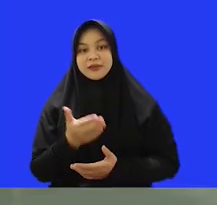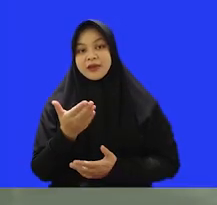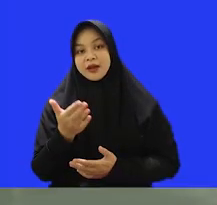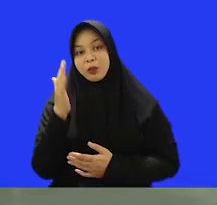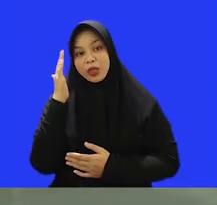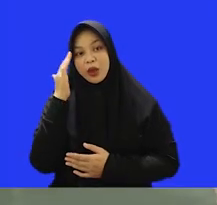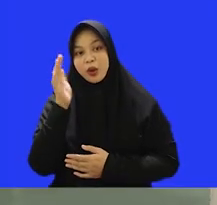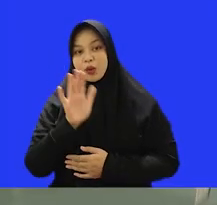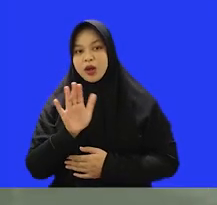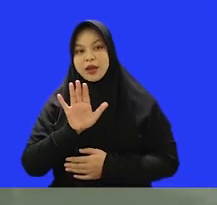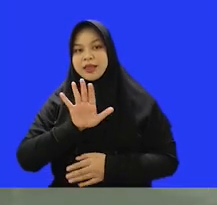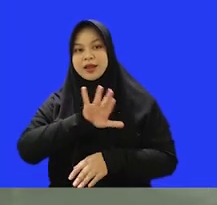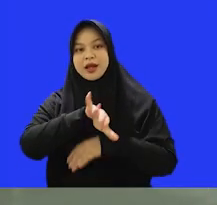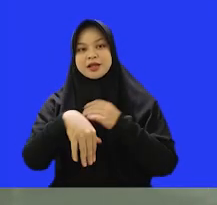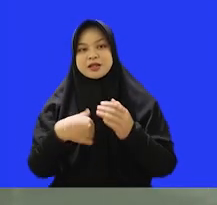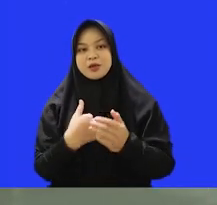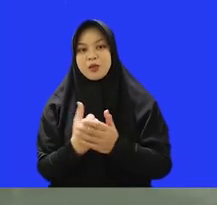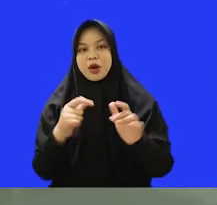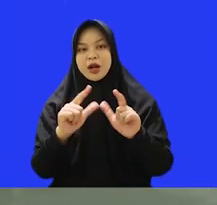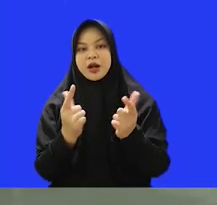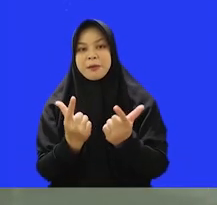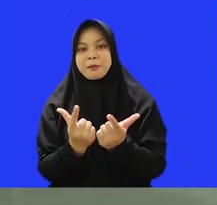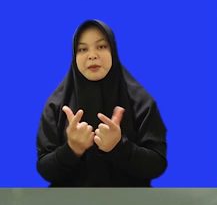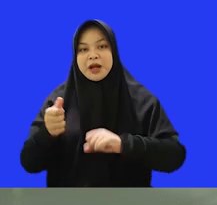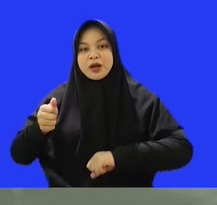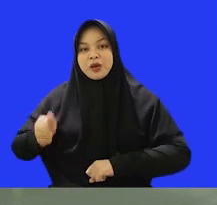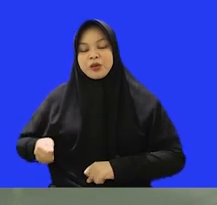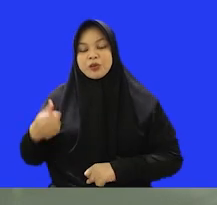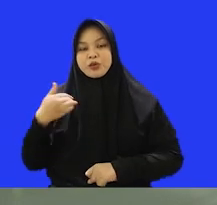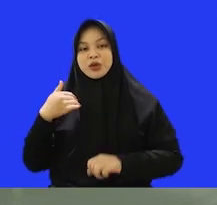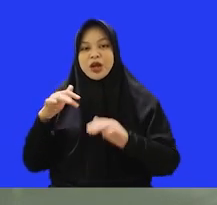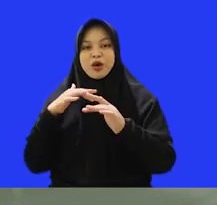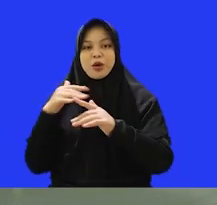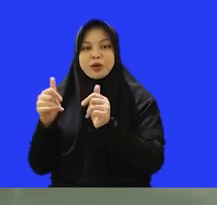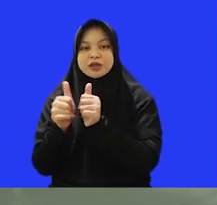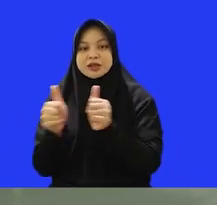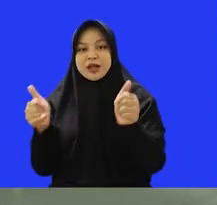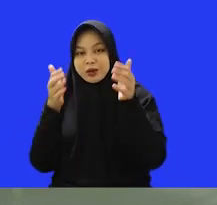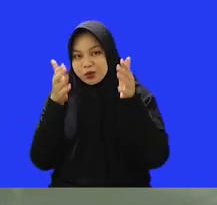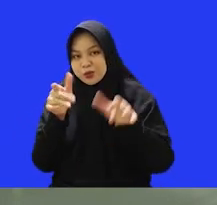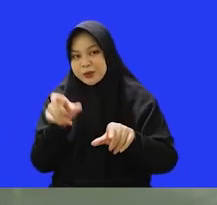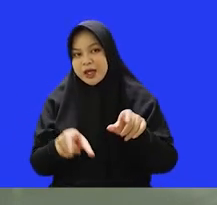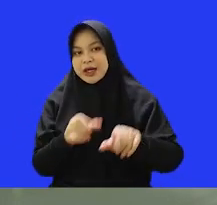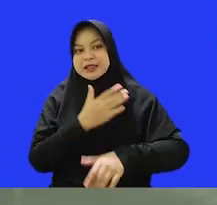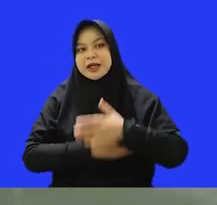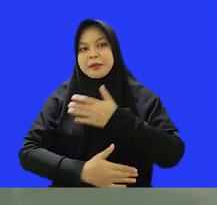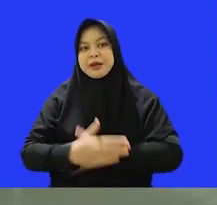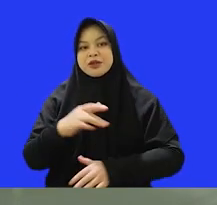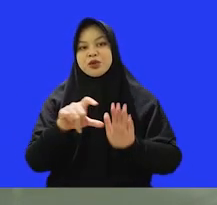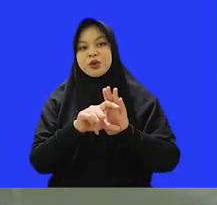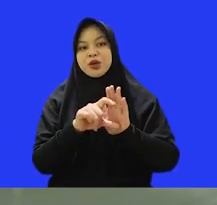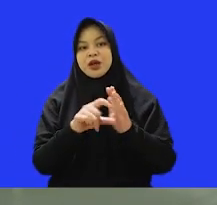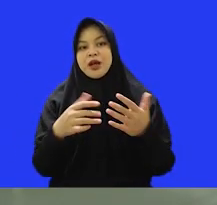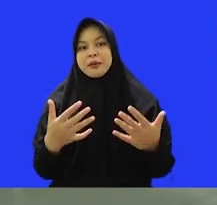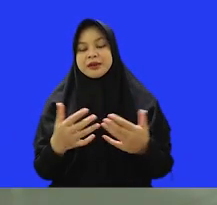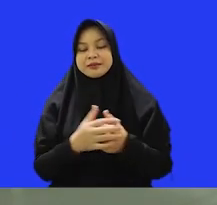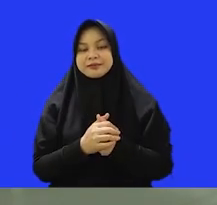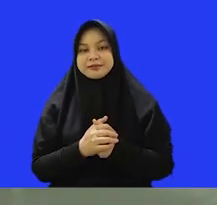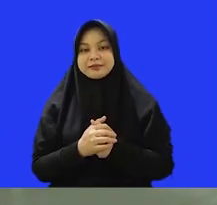Apa kamu tahu, tidak semua lembaga institusi hukum memiliki akomodasi yang layak untuk disabilitas? Contohnya